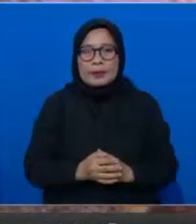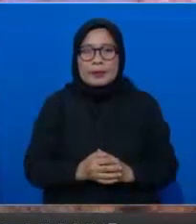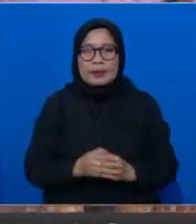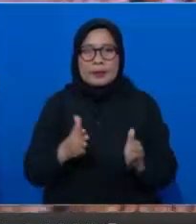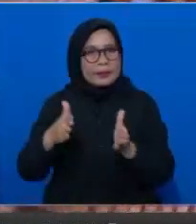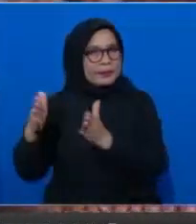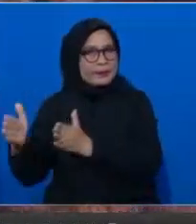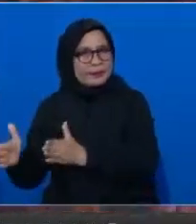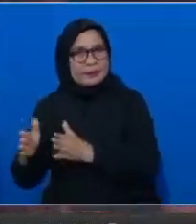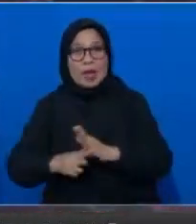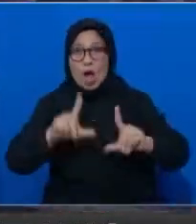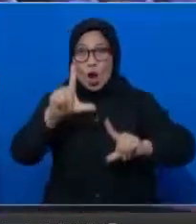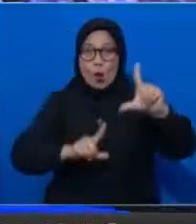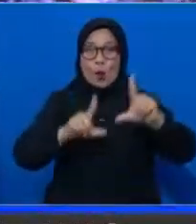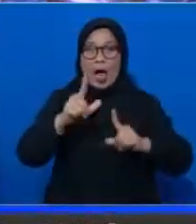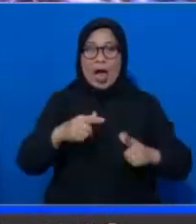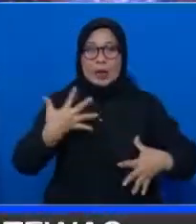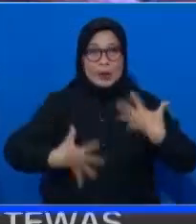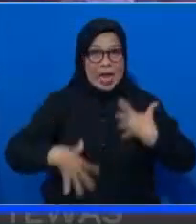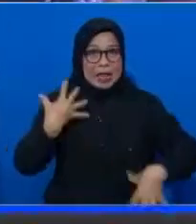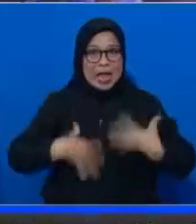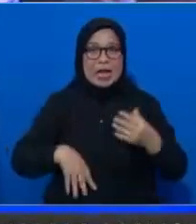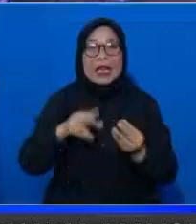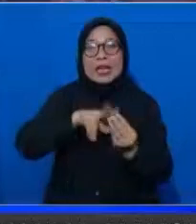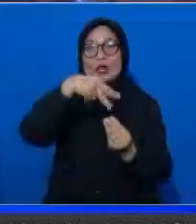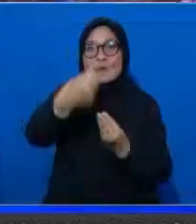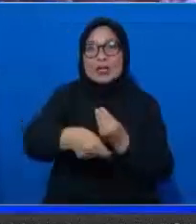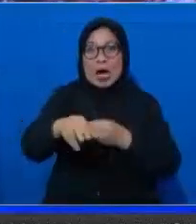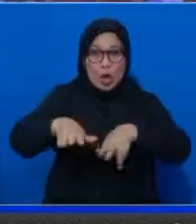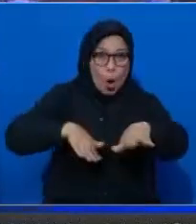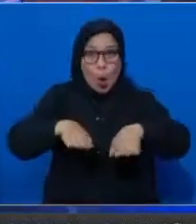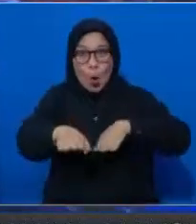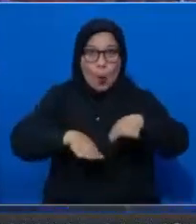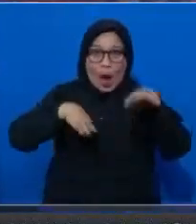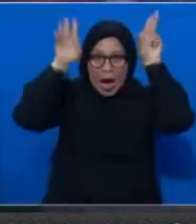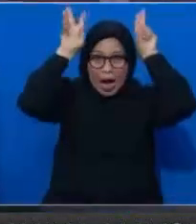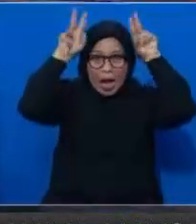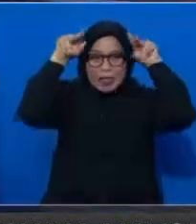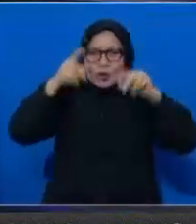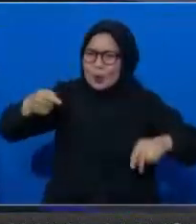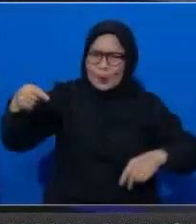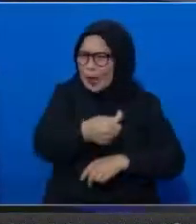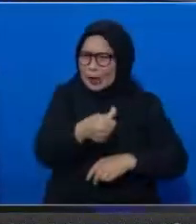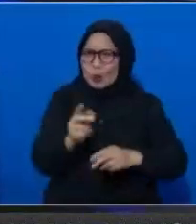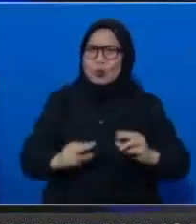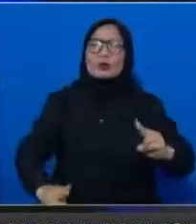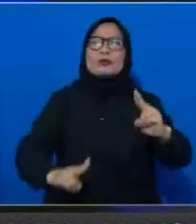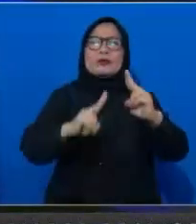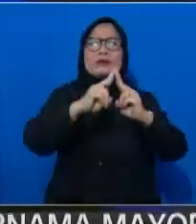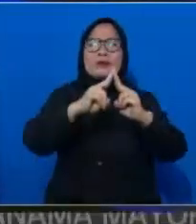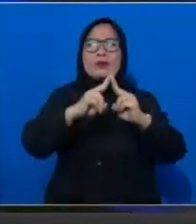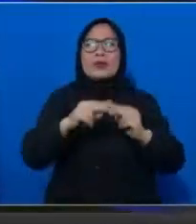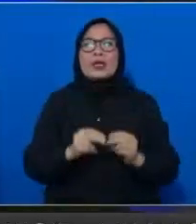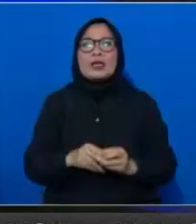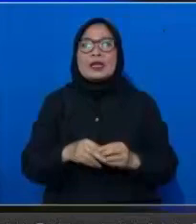Kita ke informasi perlombaan satwa. Di Lumajang ada tradisi karapan kelinci atau adu cepat kelinci mencapai garis finish. Di lokasi lain, yaitu di Kediri,